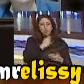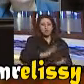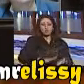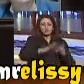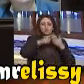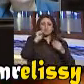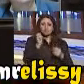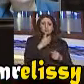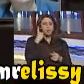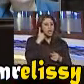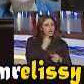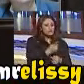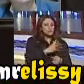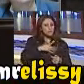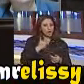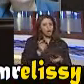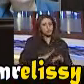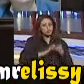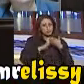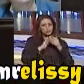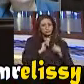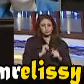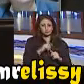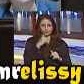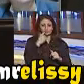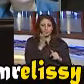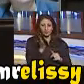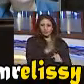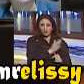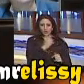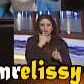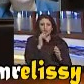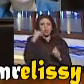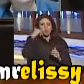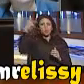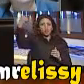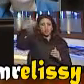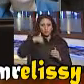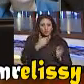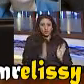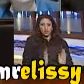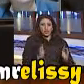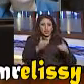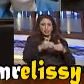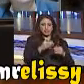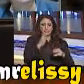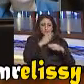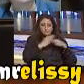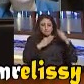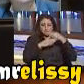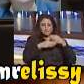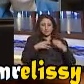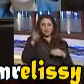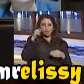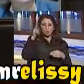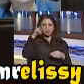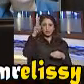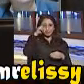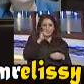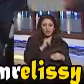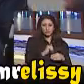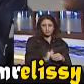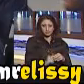الأستاذ الدكتور نصر عبد السلام رئيس حزب البناء والتنمية. يا أهلا بيك أستاذ نصر. أهلا بيك يا دكتور. يعني أنتم دعوتم